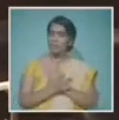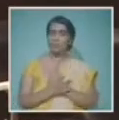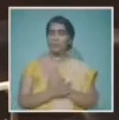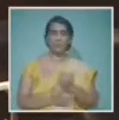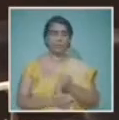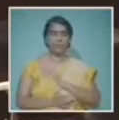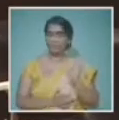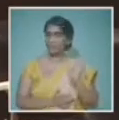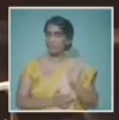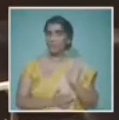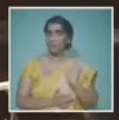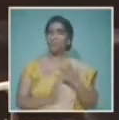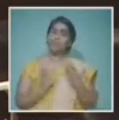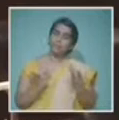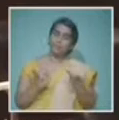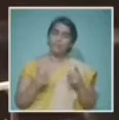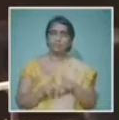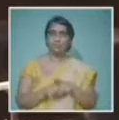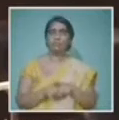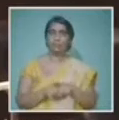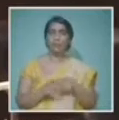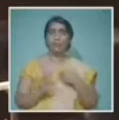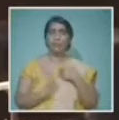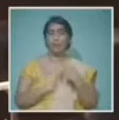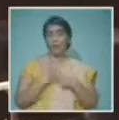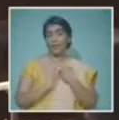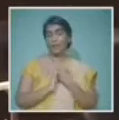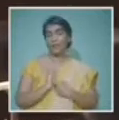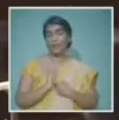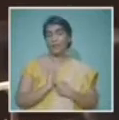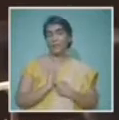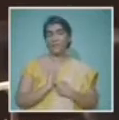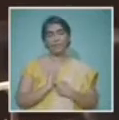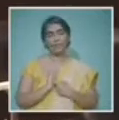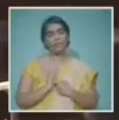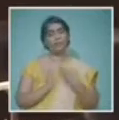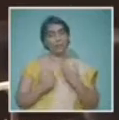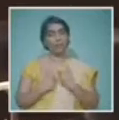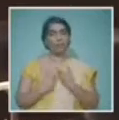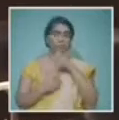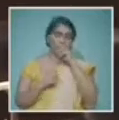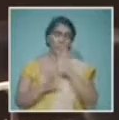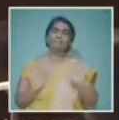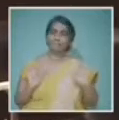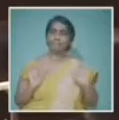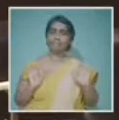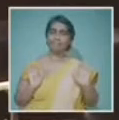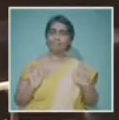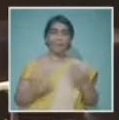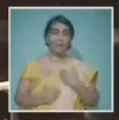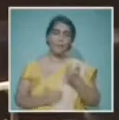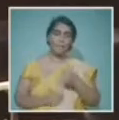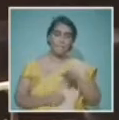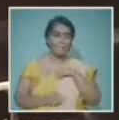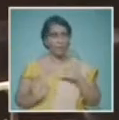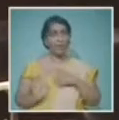එකඟ නැහැ ඒත් ගරු නියෝජ්‍ය කතානායකතුමනි ඒක අපේ රටේ තියෙන නීතිය ඒක අපි යටත් එච්චරයි අපි එකඟ නොවුනත්